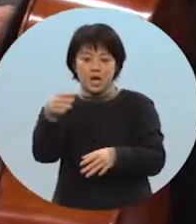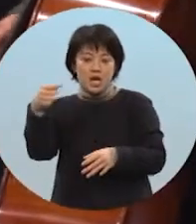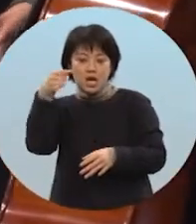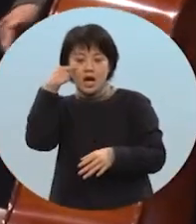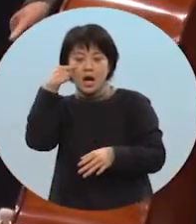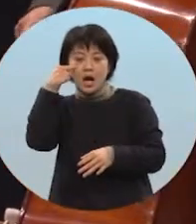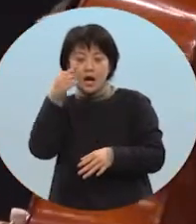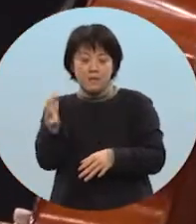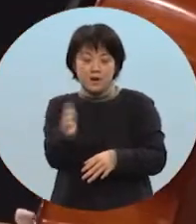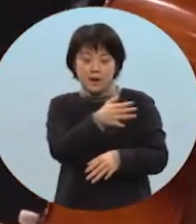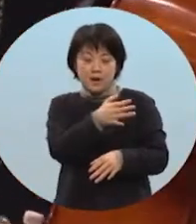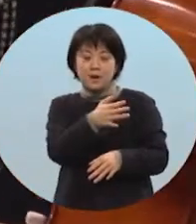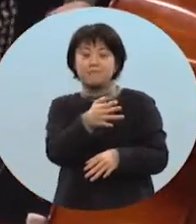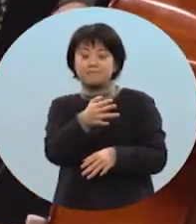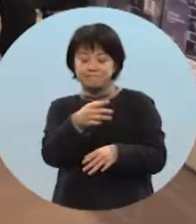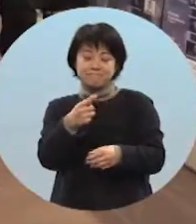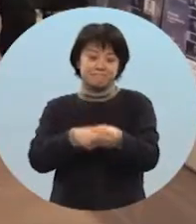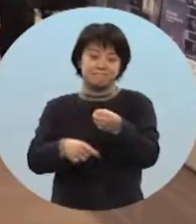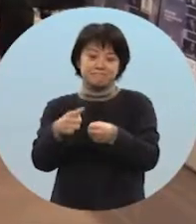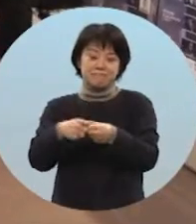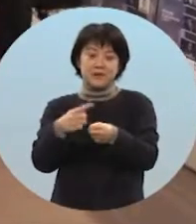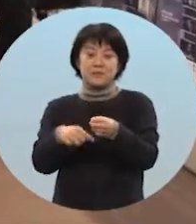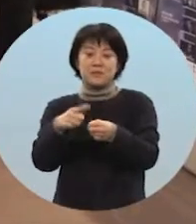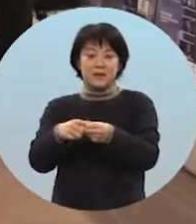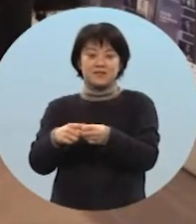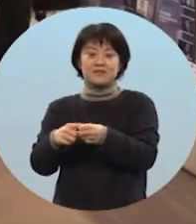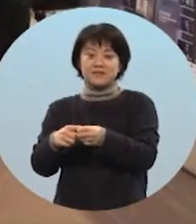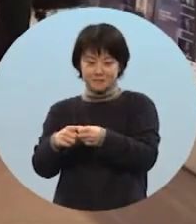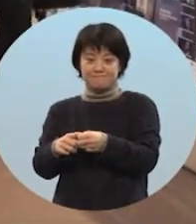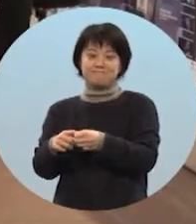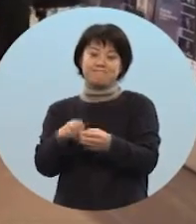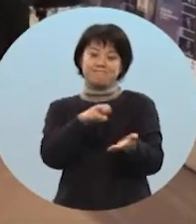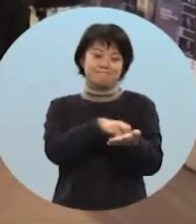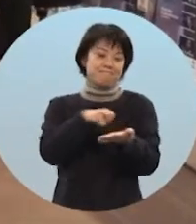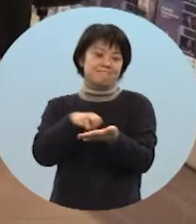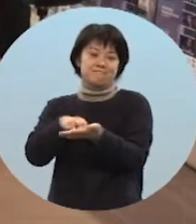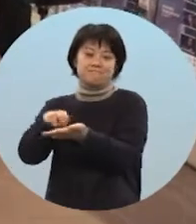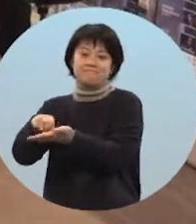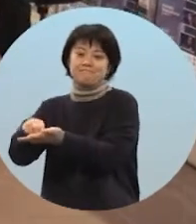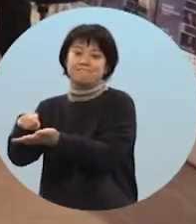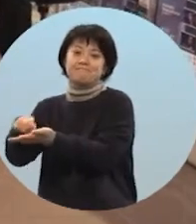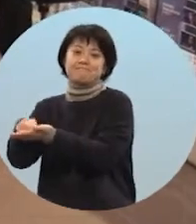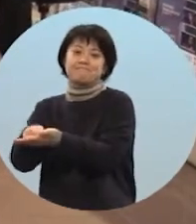ように静岡から野々市へ駆けつけてくれているそうです。